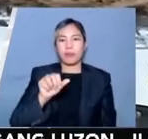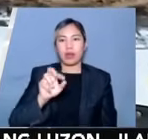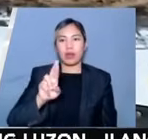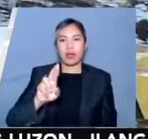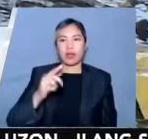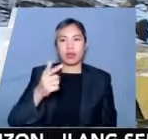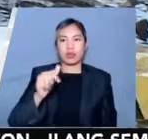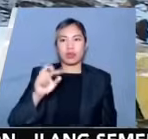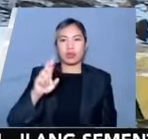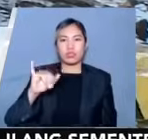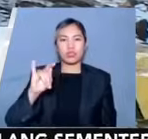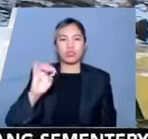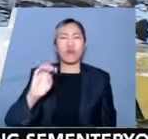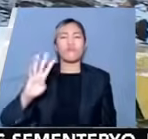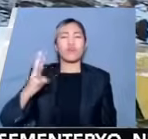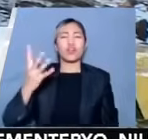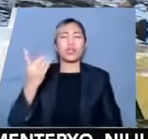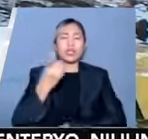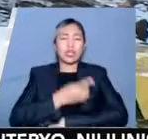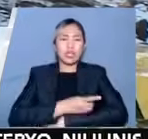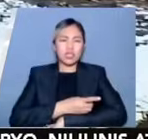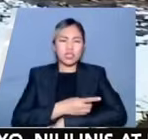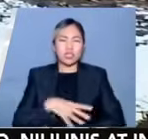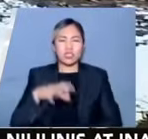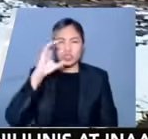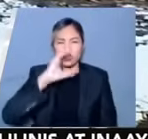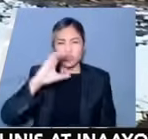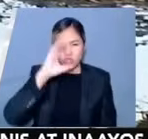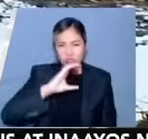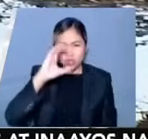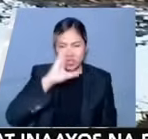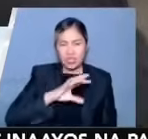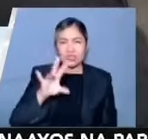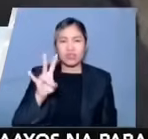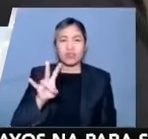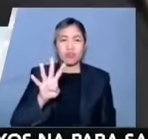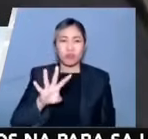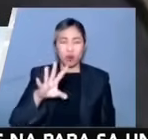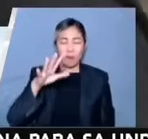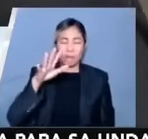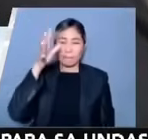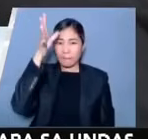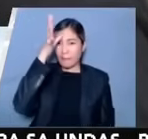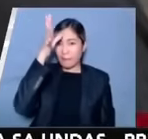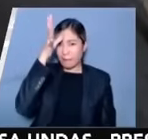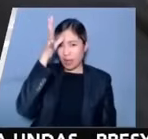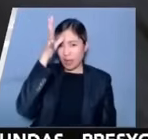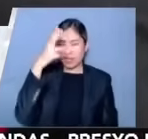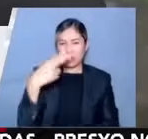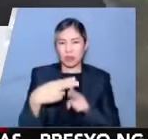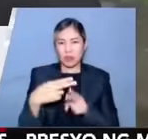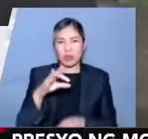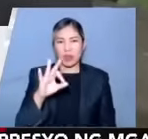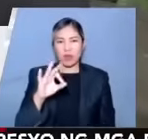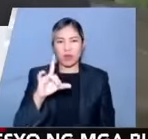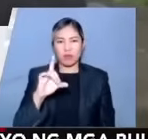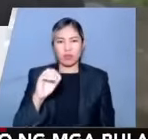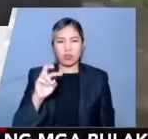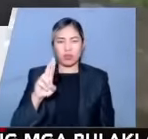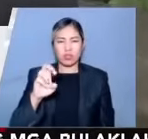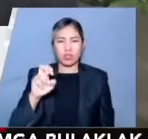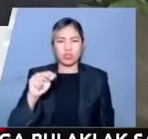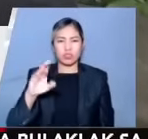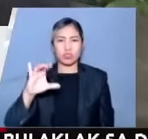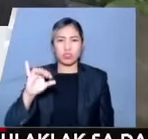hinahanap ang kanyang 74 na taong gulang na tatay na si Florencio nagpunta po si sa kanyang mga bakahan pero wala pa ho